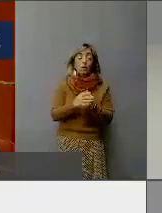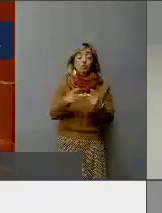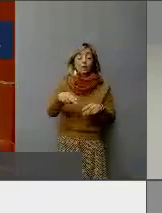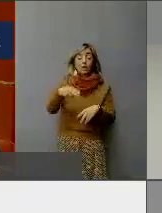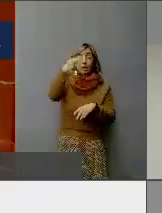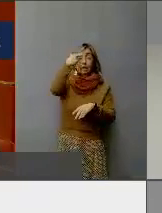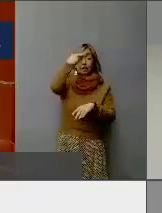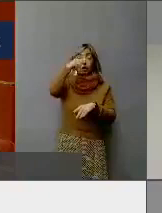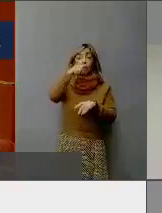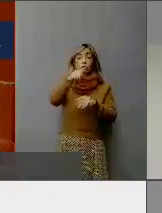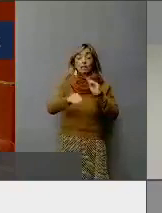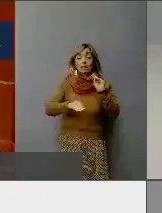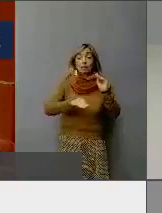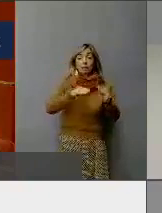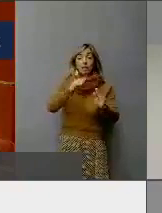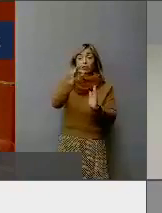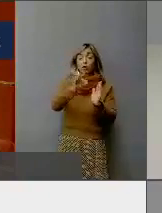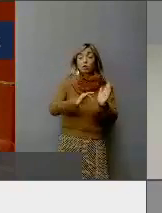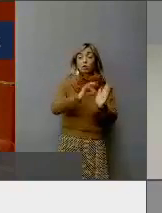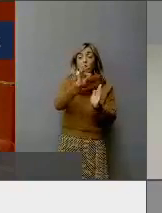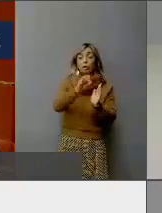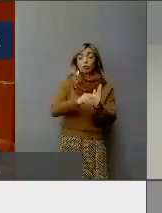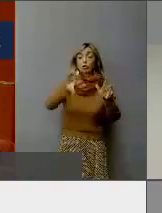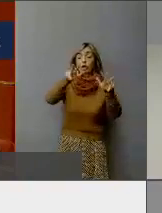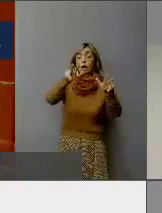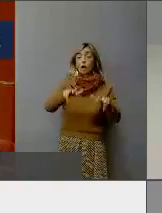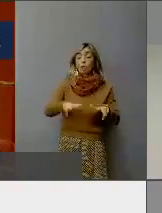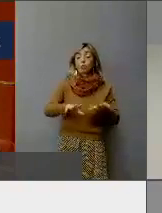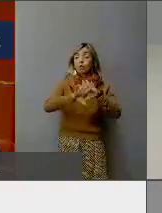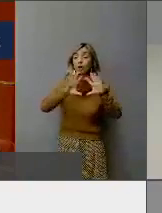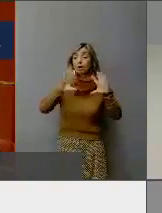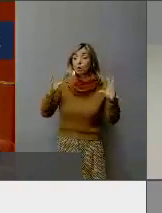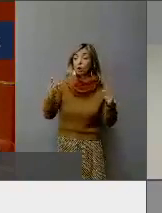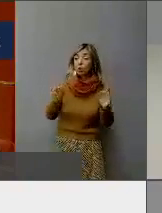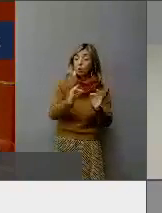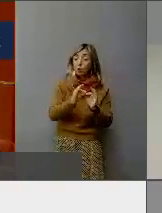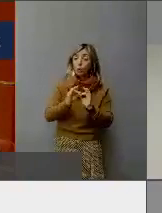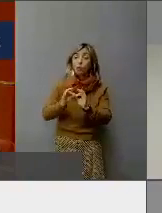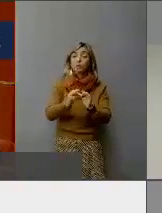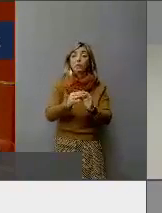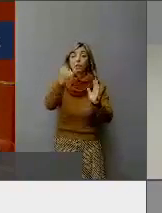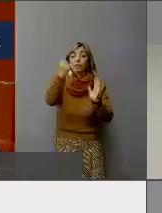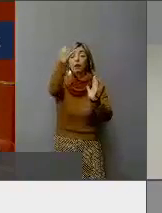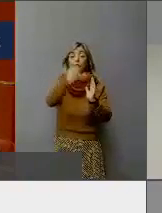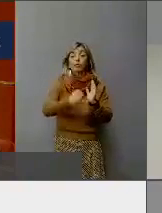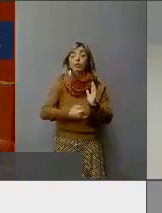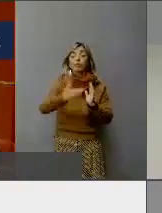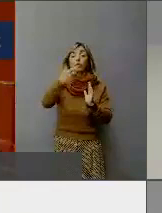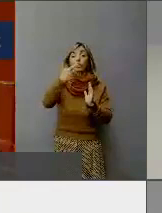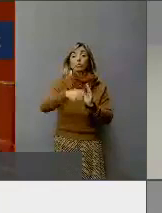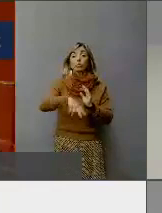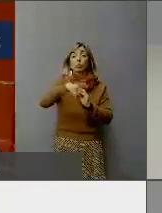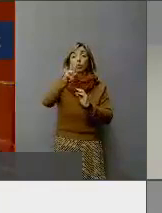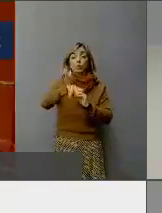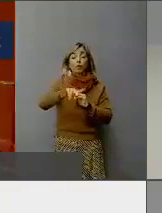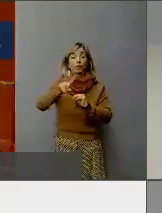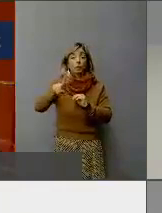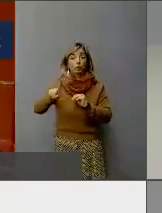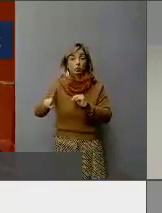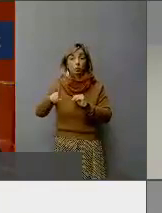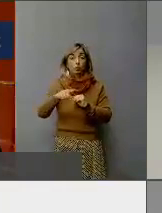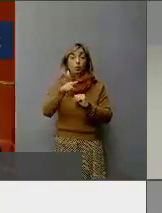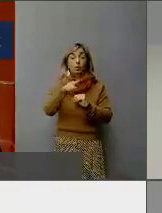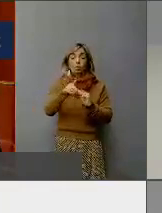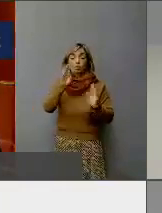questa interpellanza all'ordine del giorno che ho provato non è limitata al consiglio comunale della fine di giugno nel 2021 e riguarda